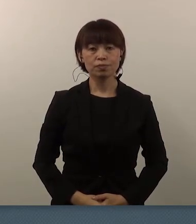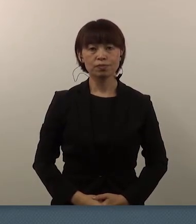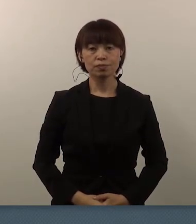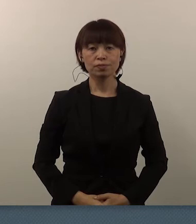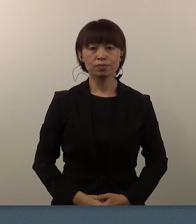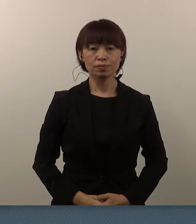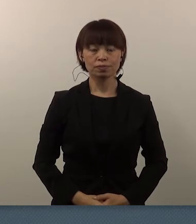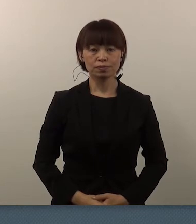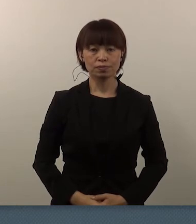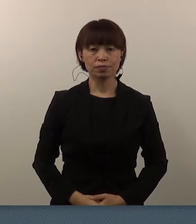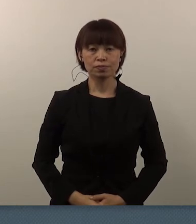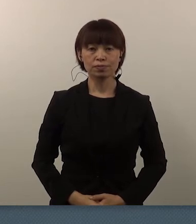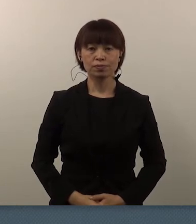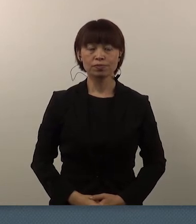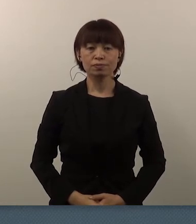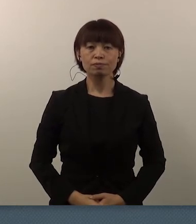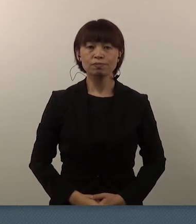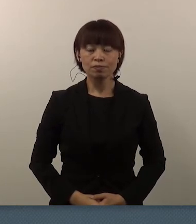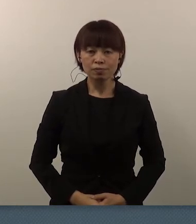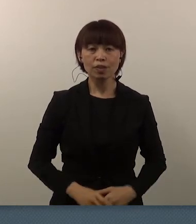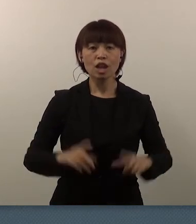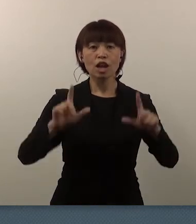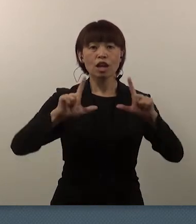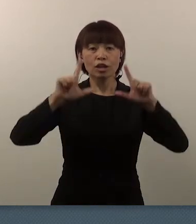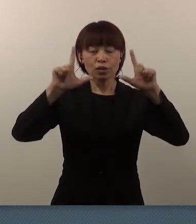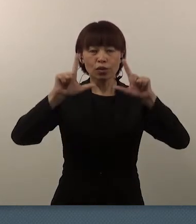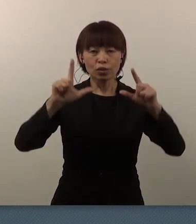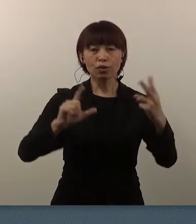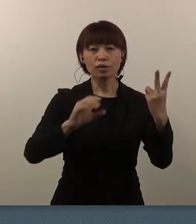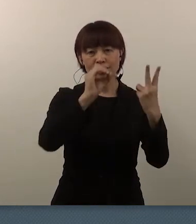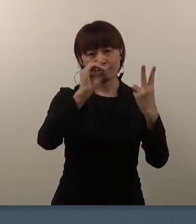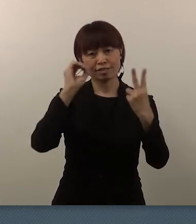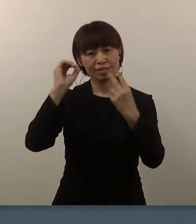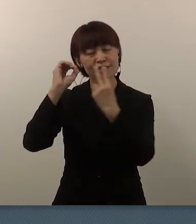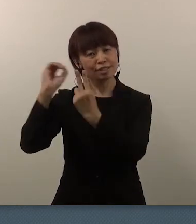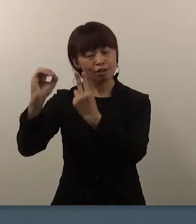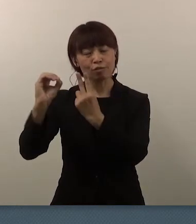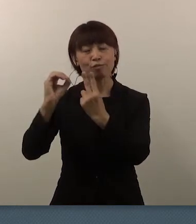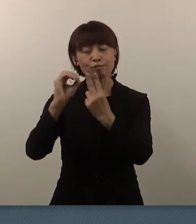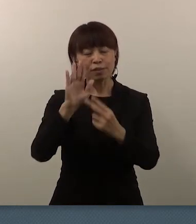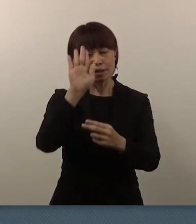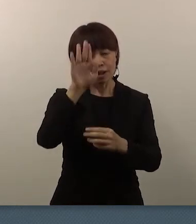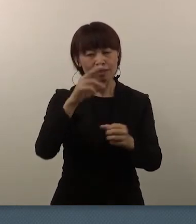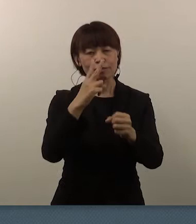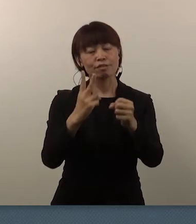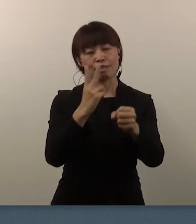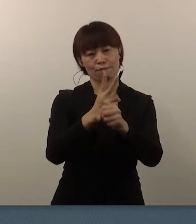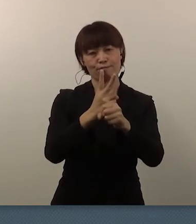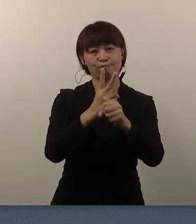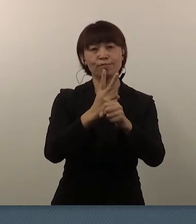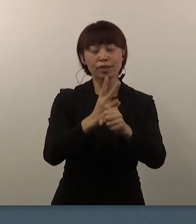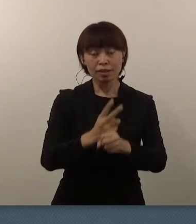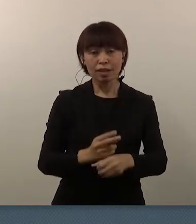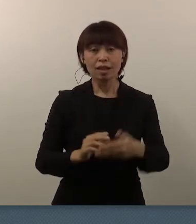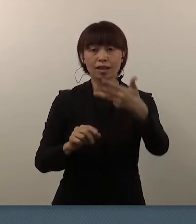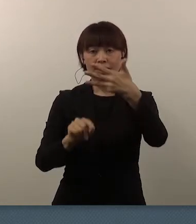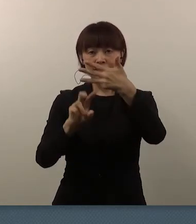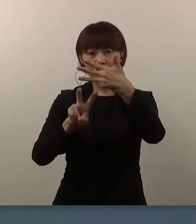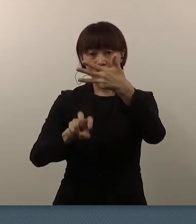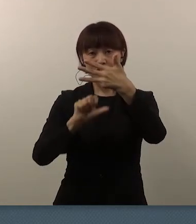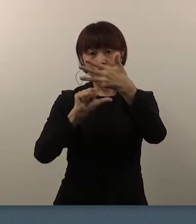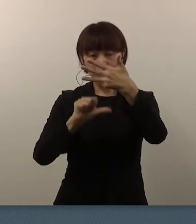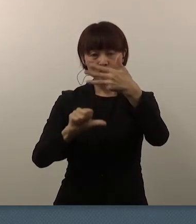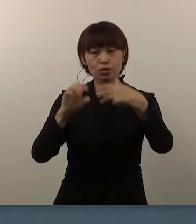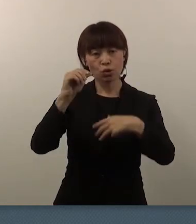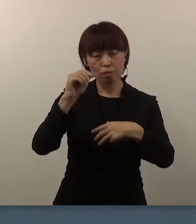。東京2020大会の2年前という節目にあたり、県は8月25日土曜日に